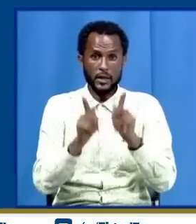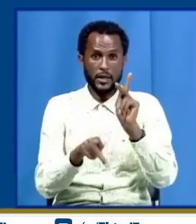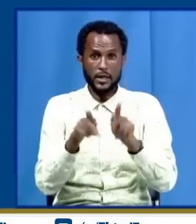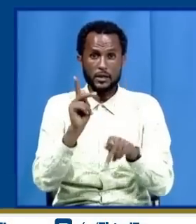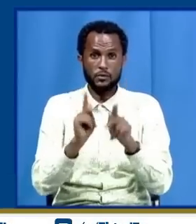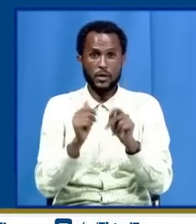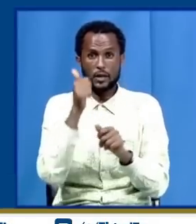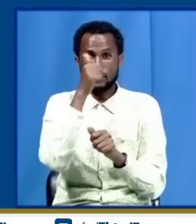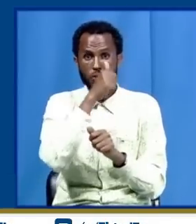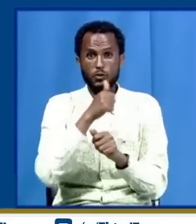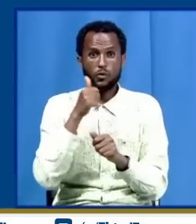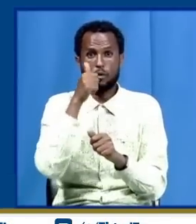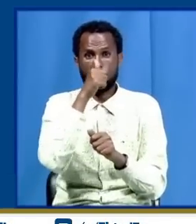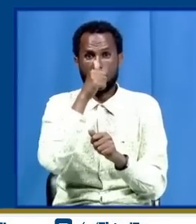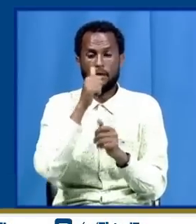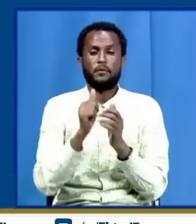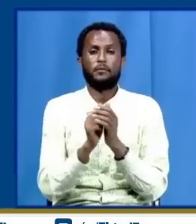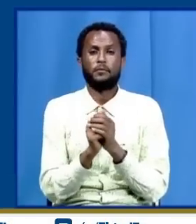ንህዝብታት ኢትዮጵያ